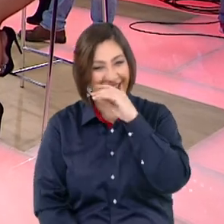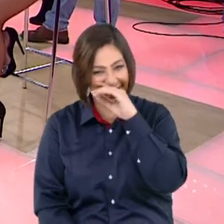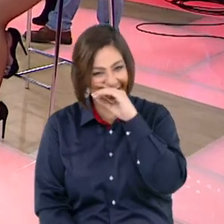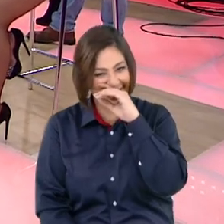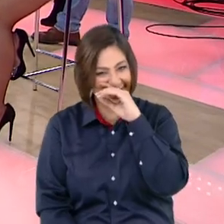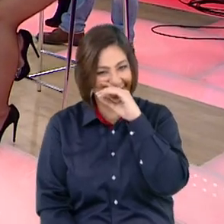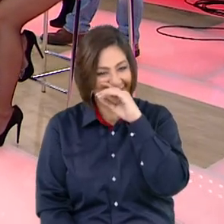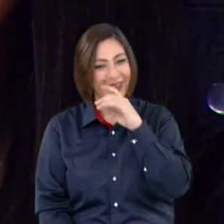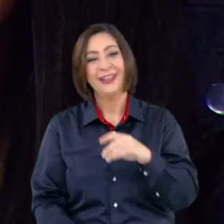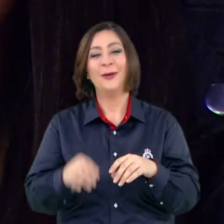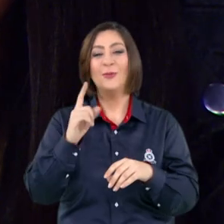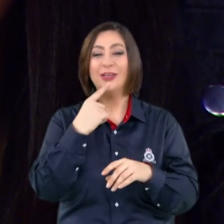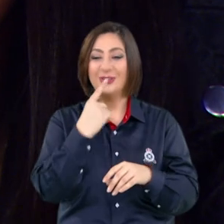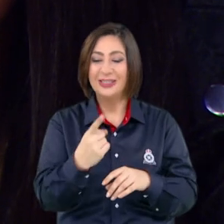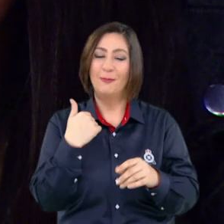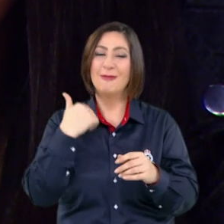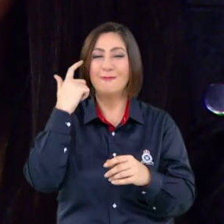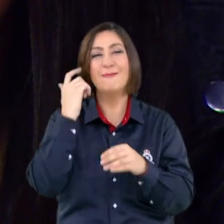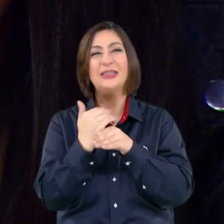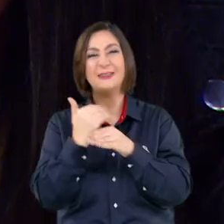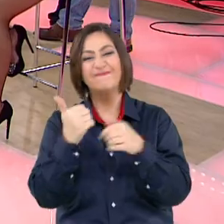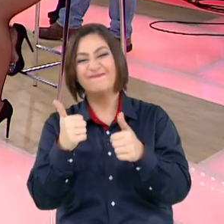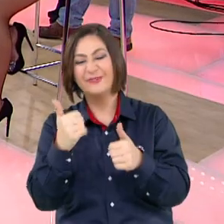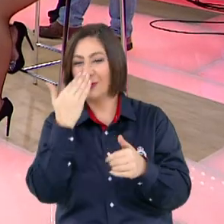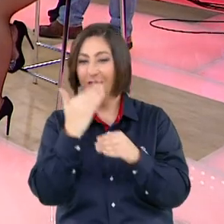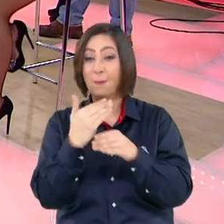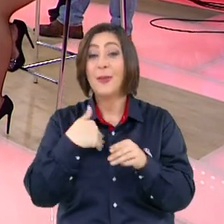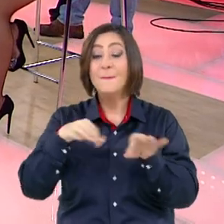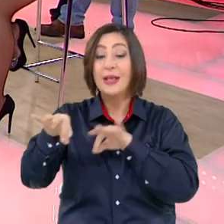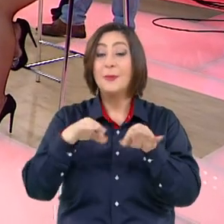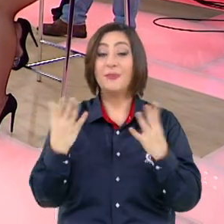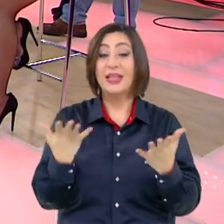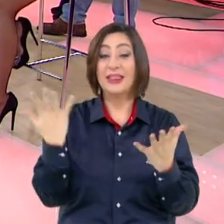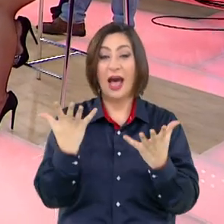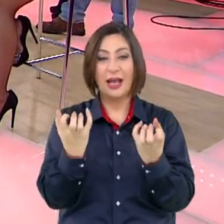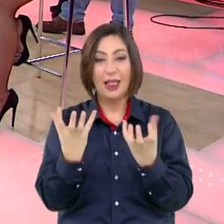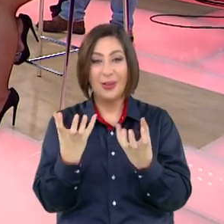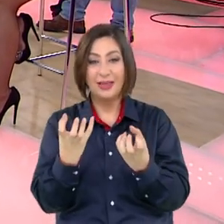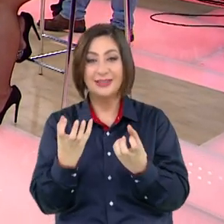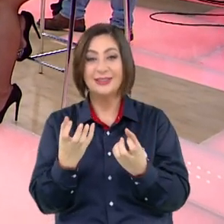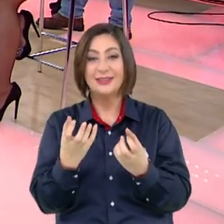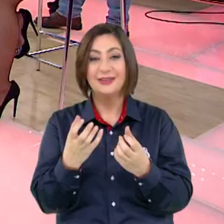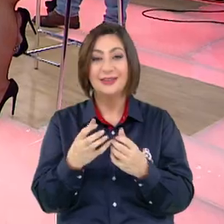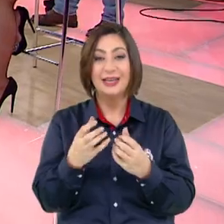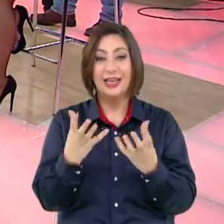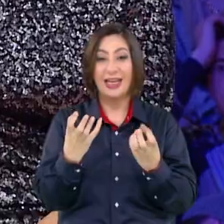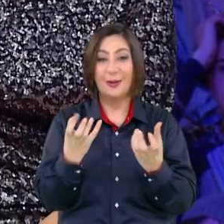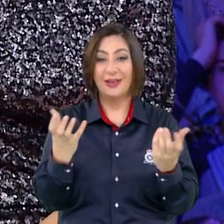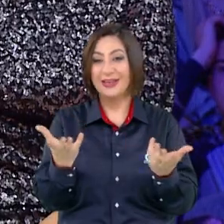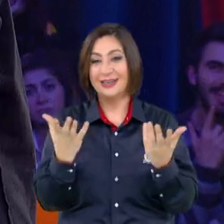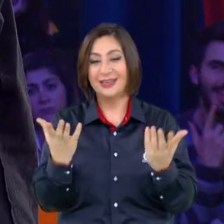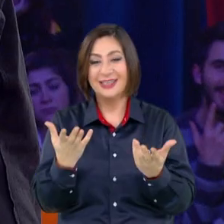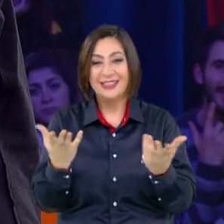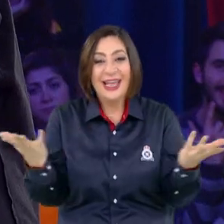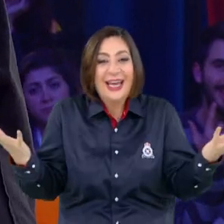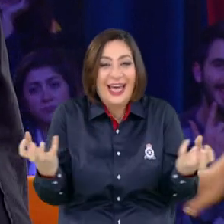mantıklı. Böyle söyleyince bana da mantıklı geldi valla. Ama benim planım şu aslında böyle, evet. Daha kalabalık. Kalabalık? Ulan